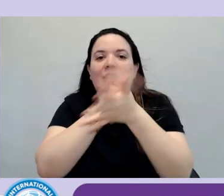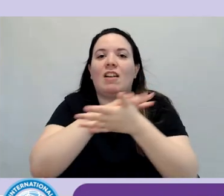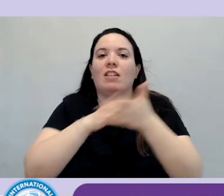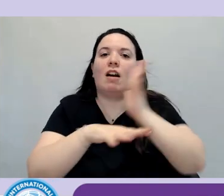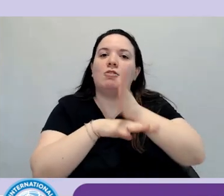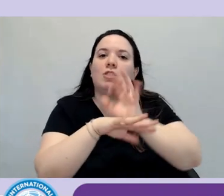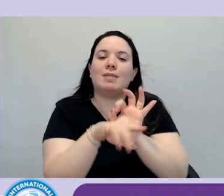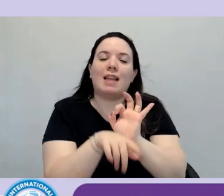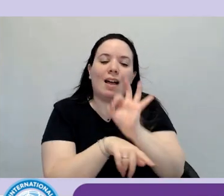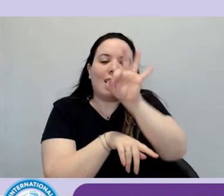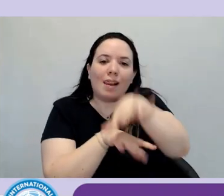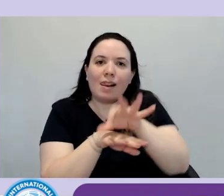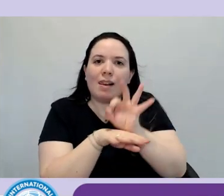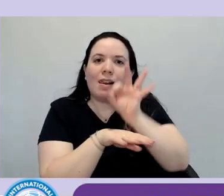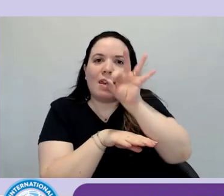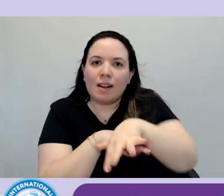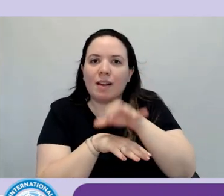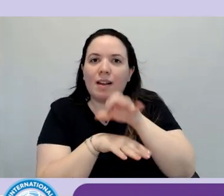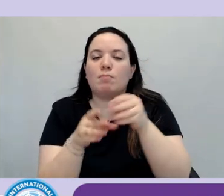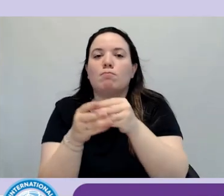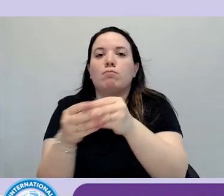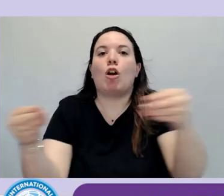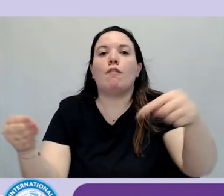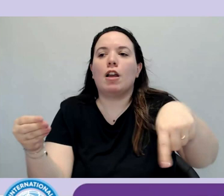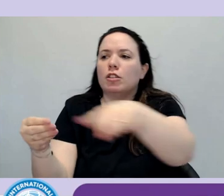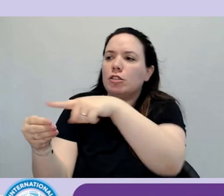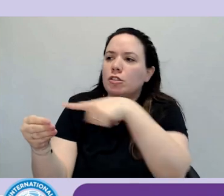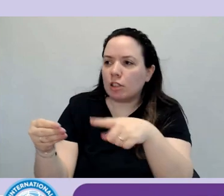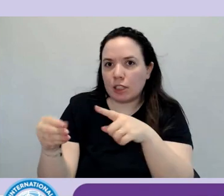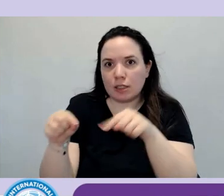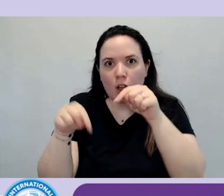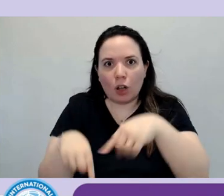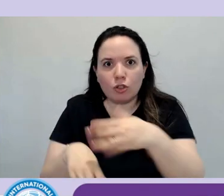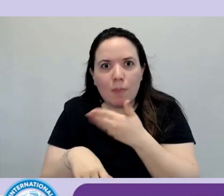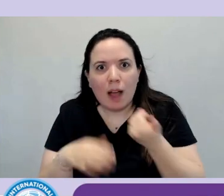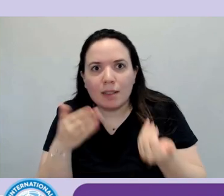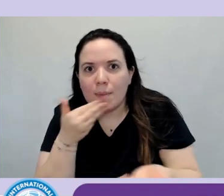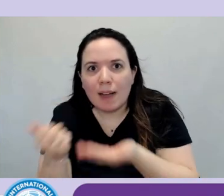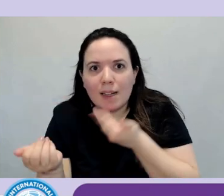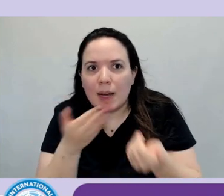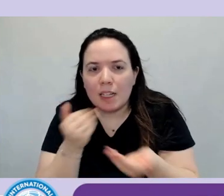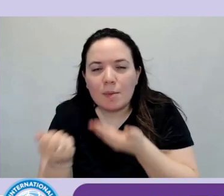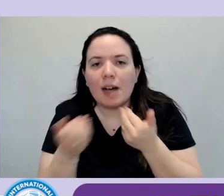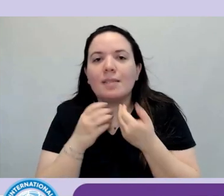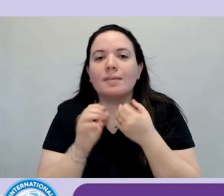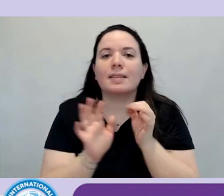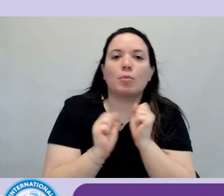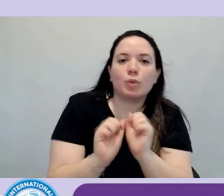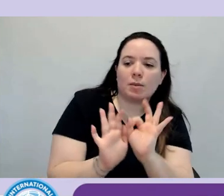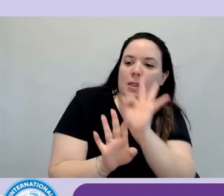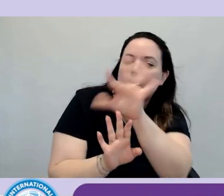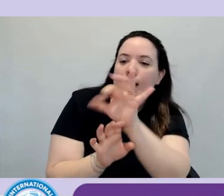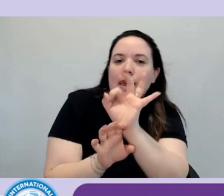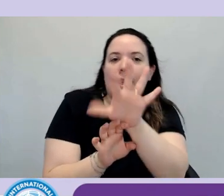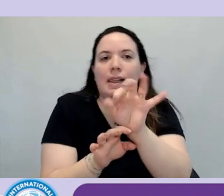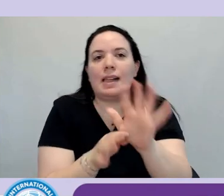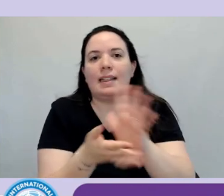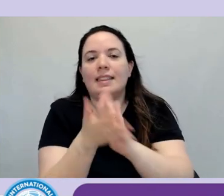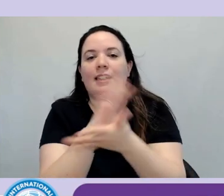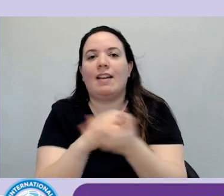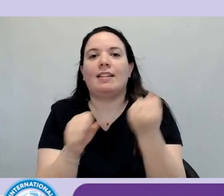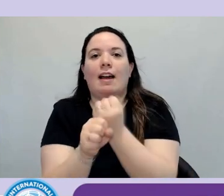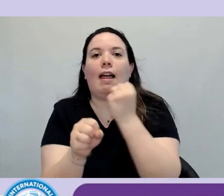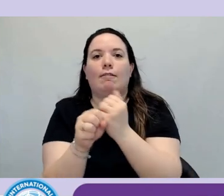dell'accessibilità ai professionisti che ancora oggi non sono completi quindi hanno delle carenze qualitative nella loro